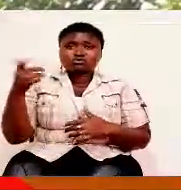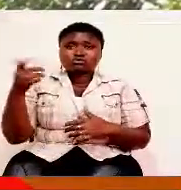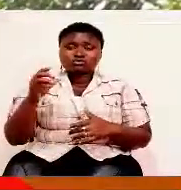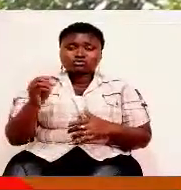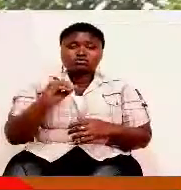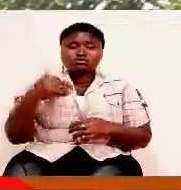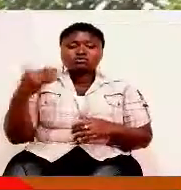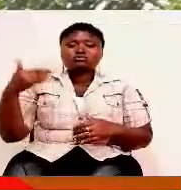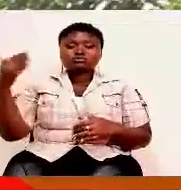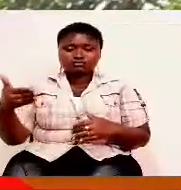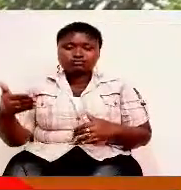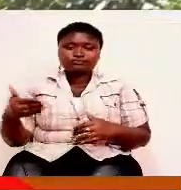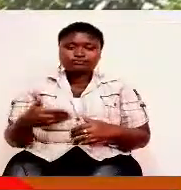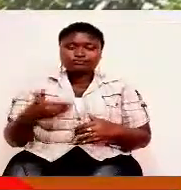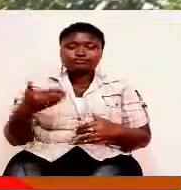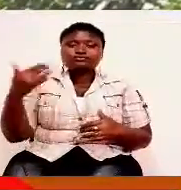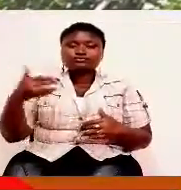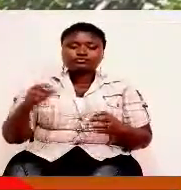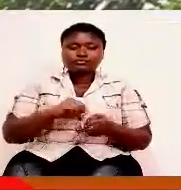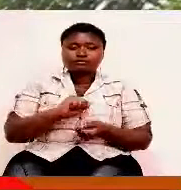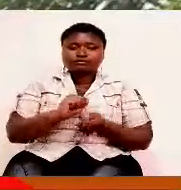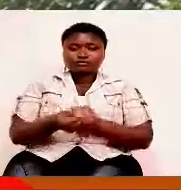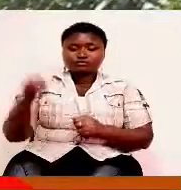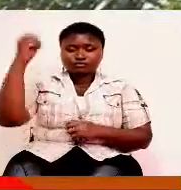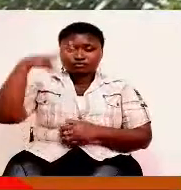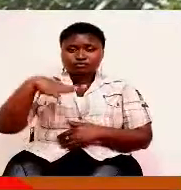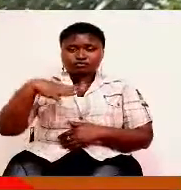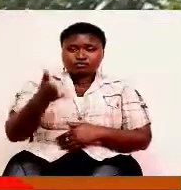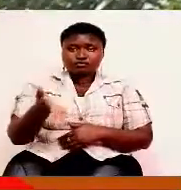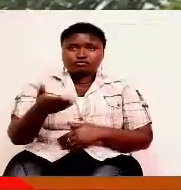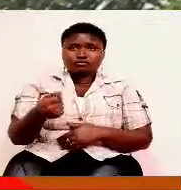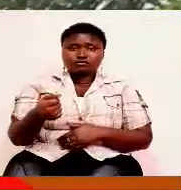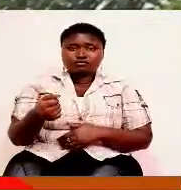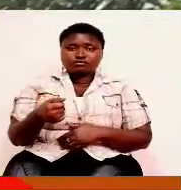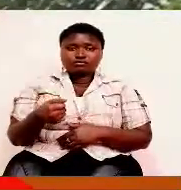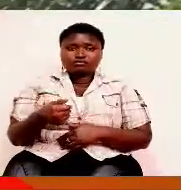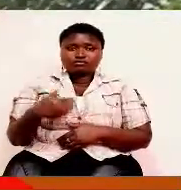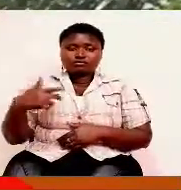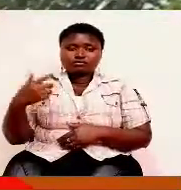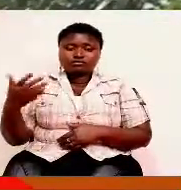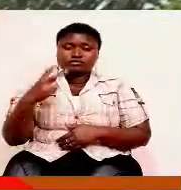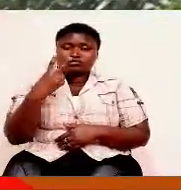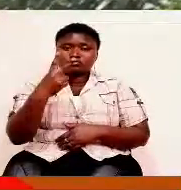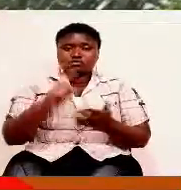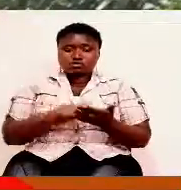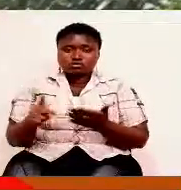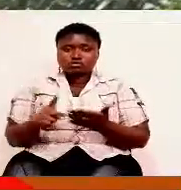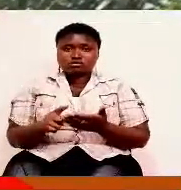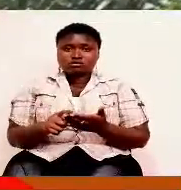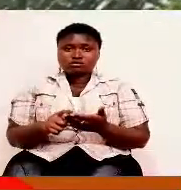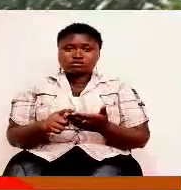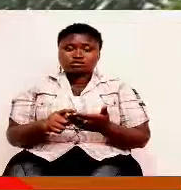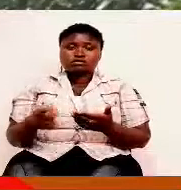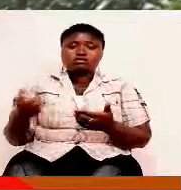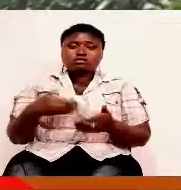thitima na munene wa power giuka nginya guko tukirwo tulihe thitima after 2 days na aria mari